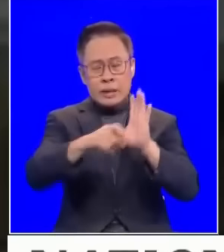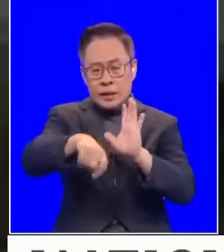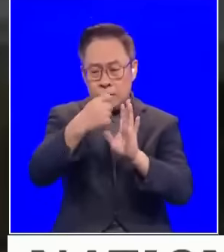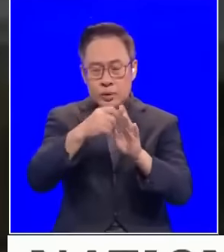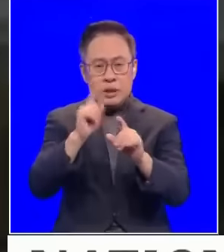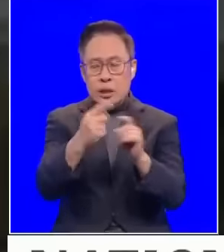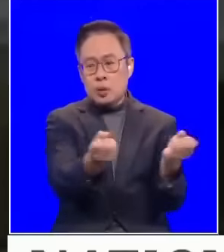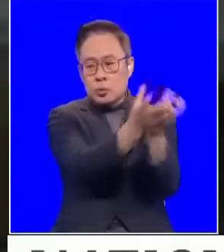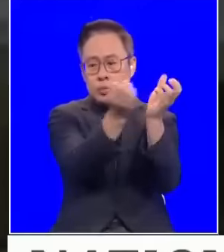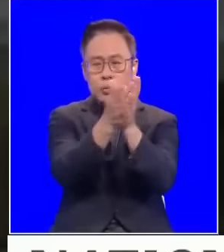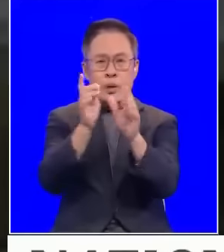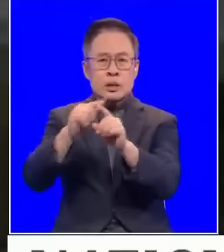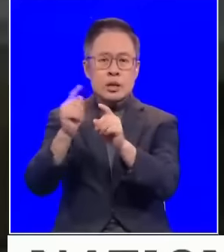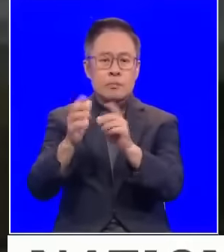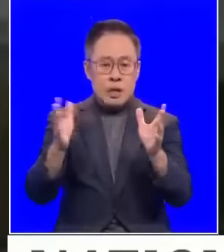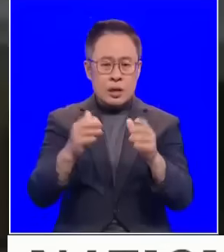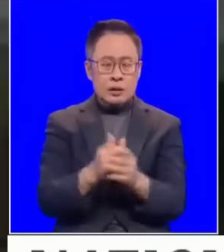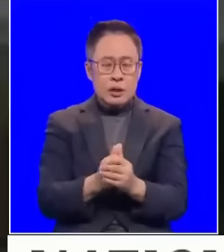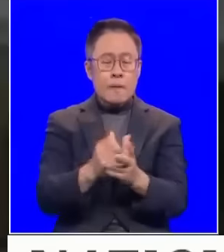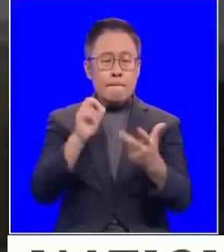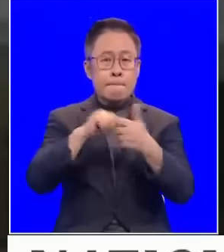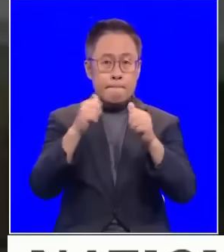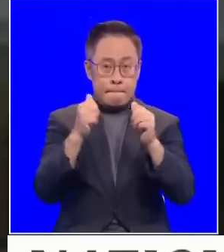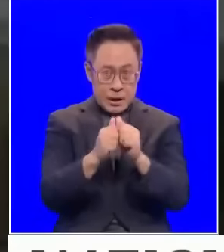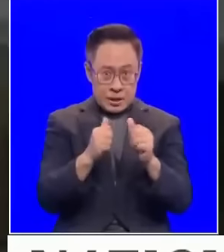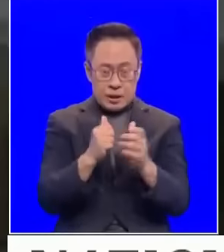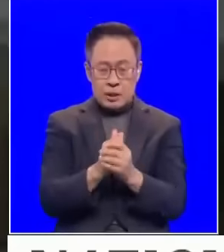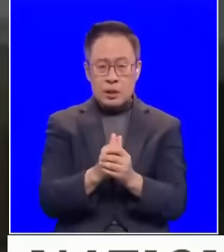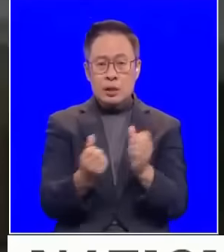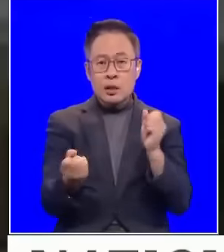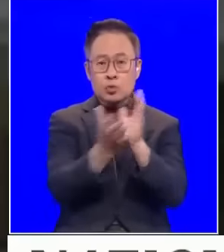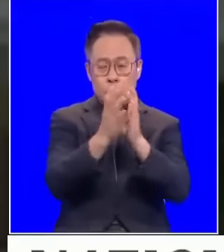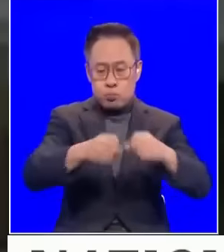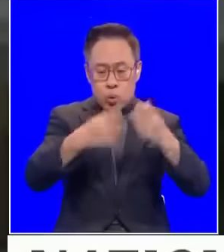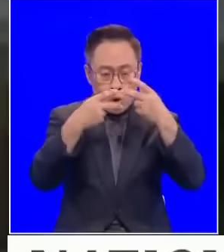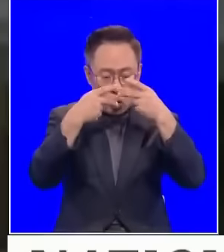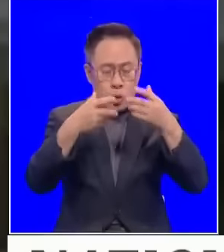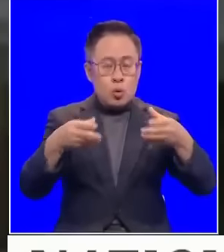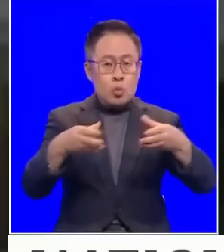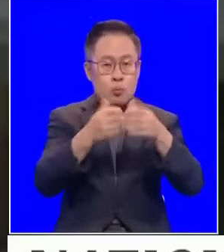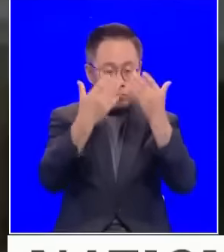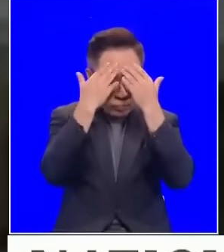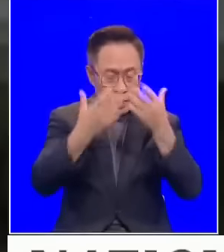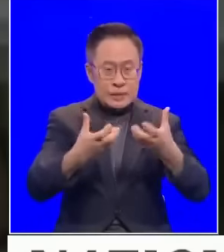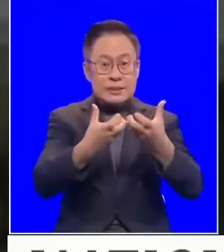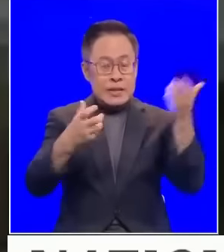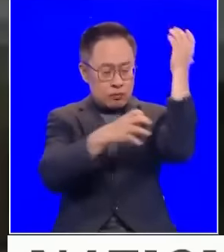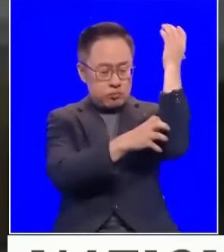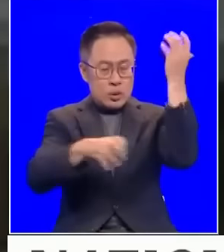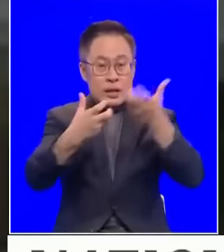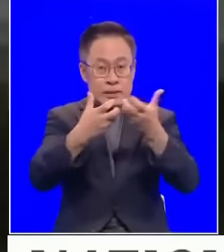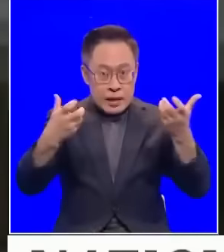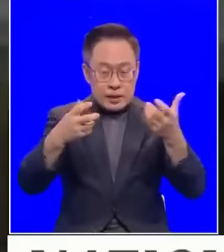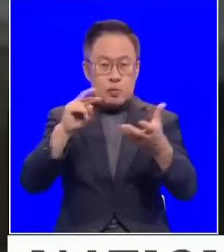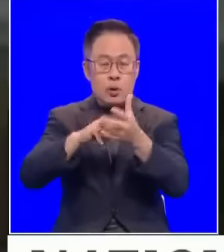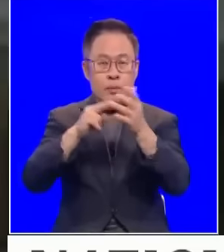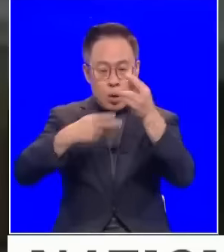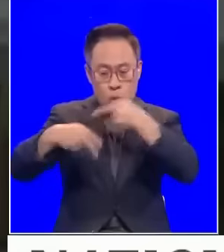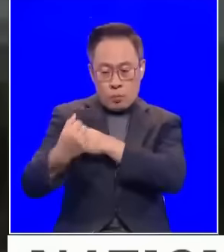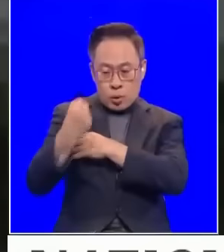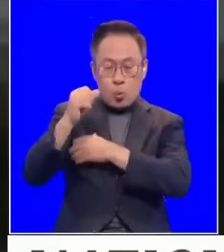าเรื่องนี้เป็นเรื่องความมั่นคงของรัฐไทยนะครับไม่ใช่ความมั่นคงของรัฐบาลเพราะนั้นต้องให้ระมัดระวัง